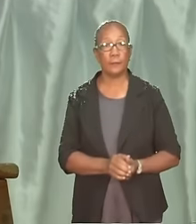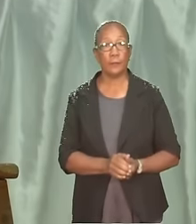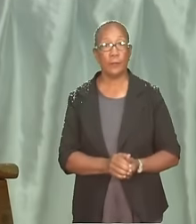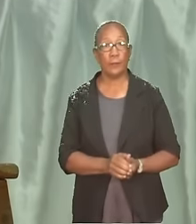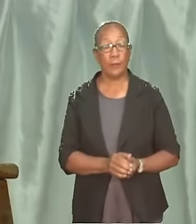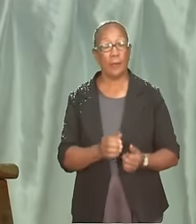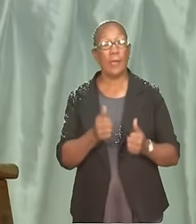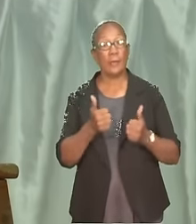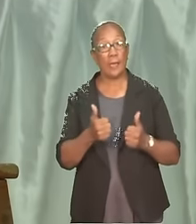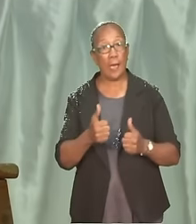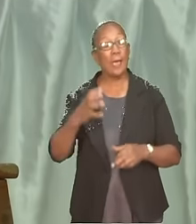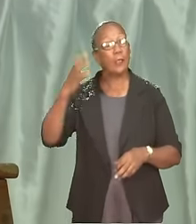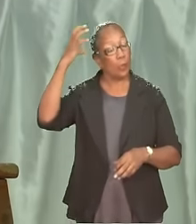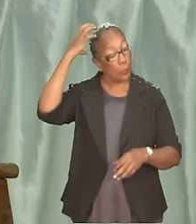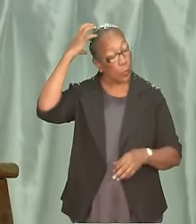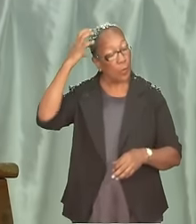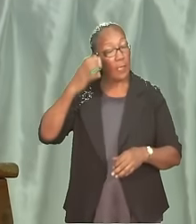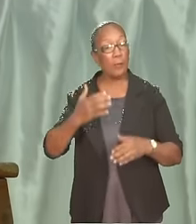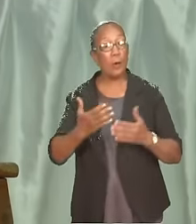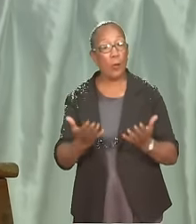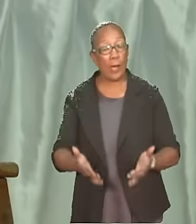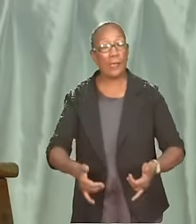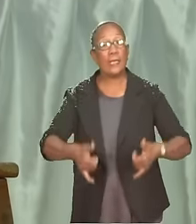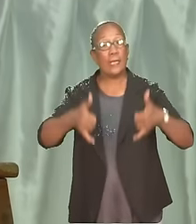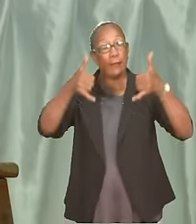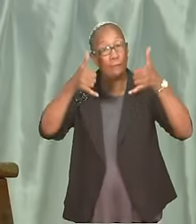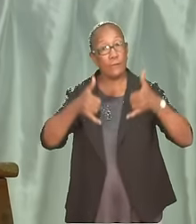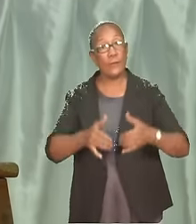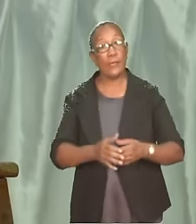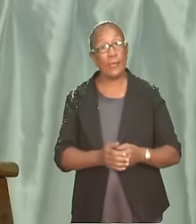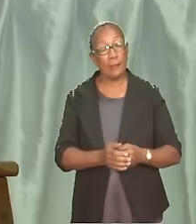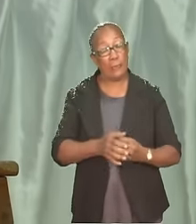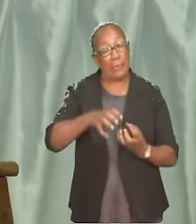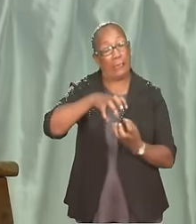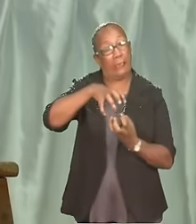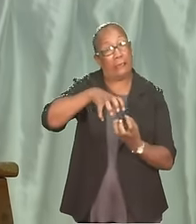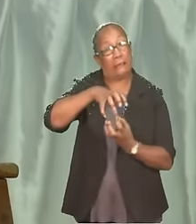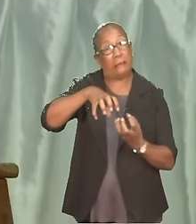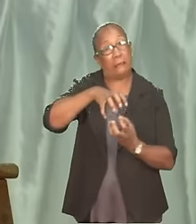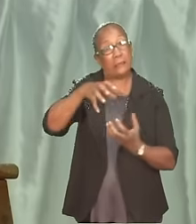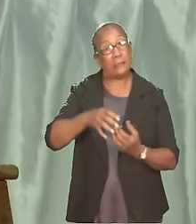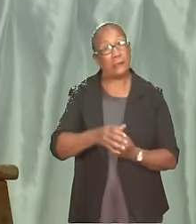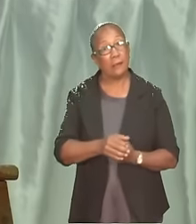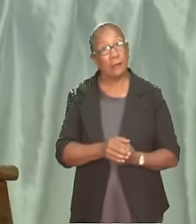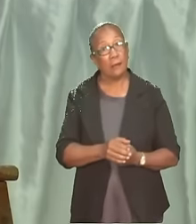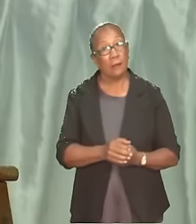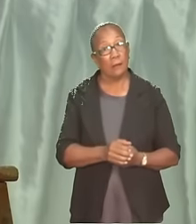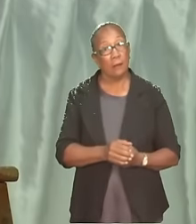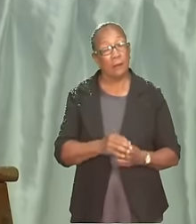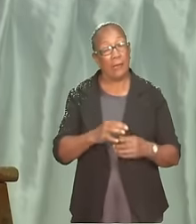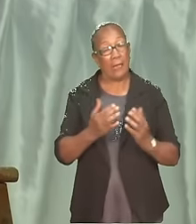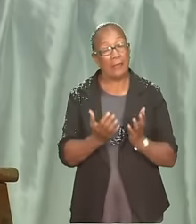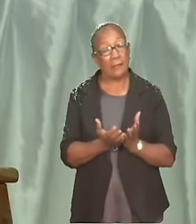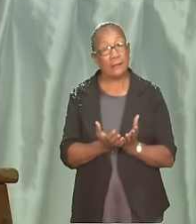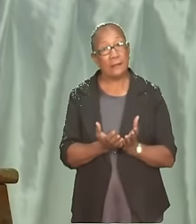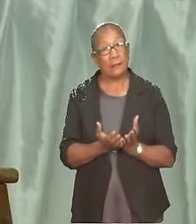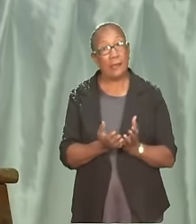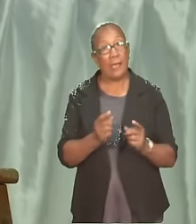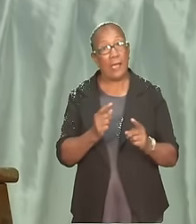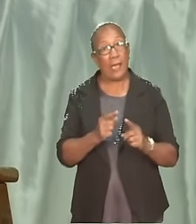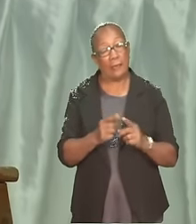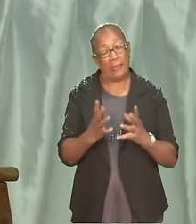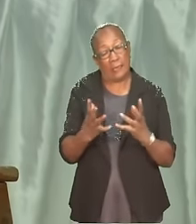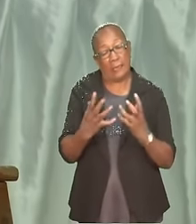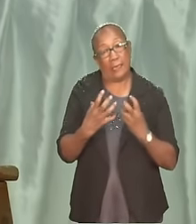En ja, die problemen waren enorm. De crisis waren multiple en